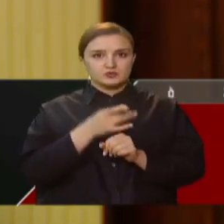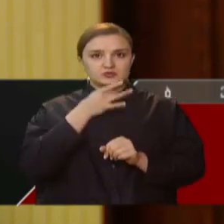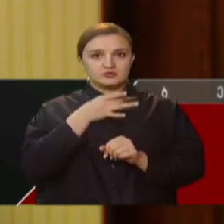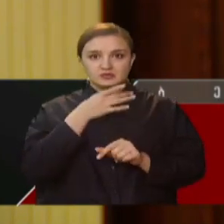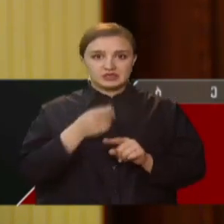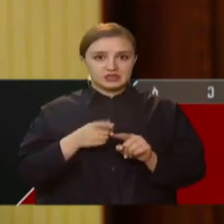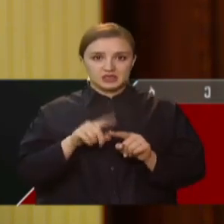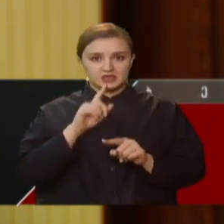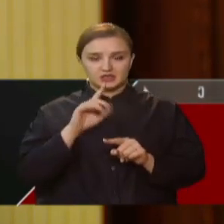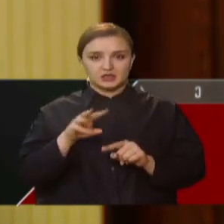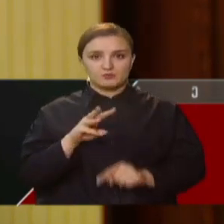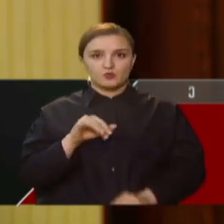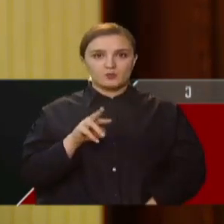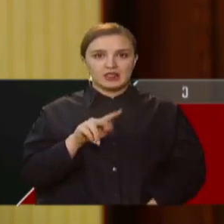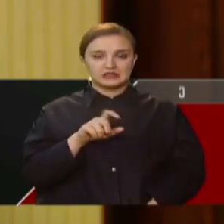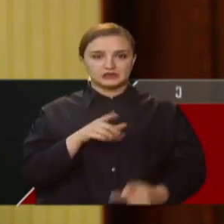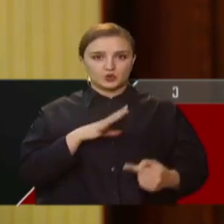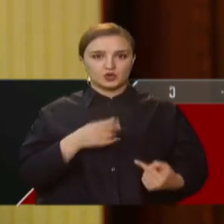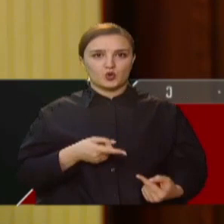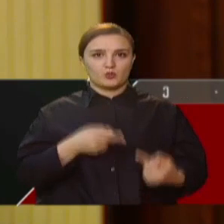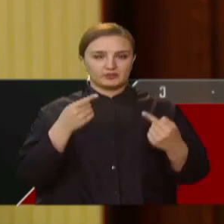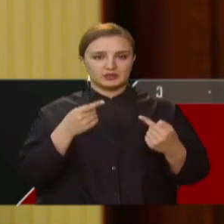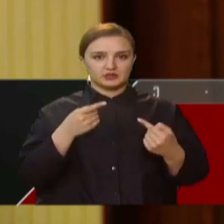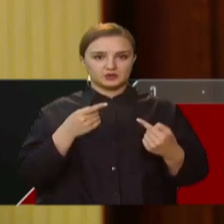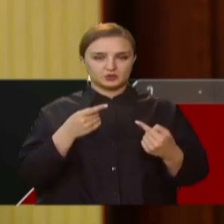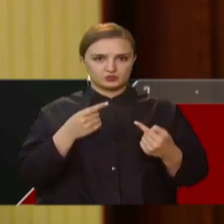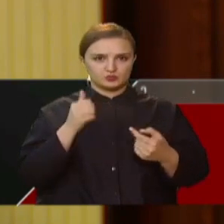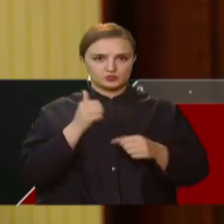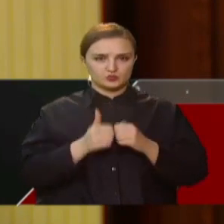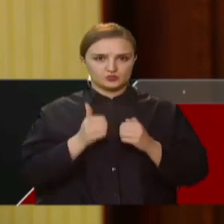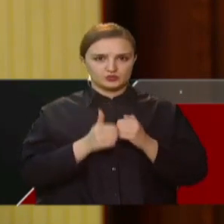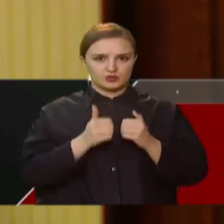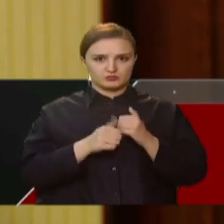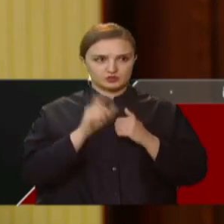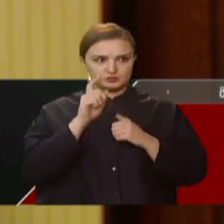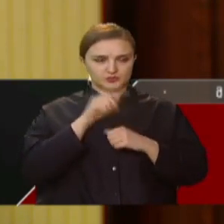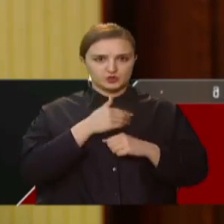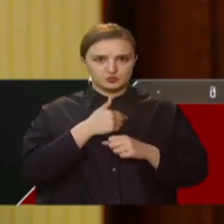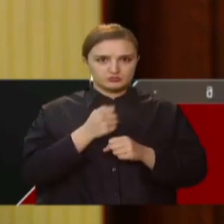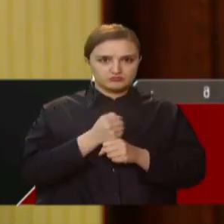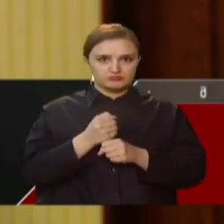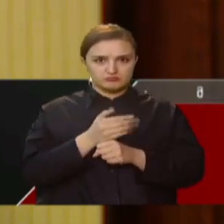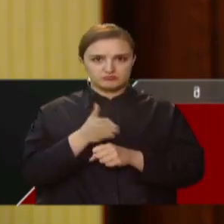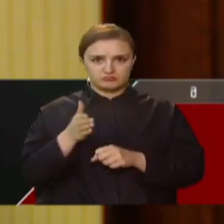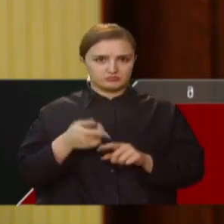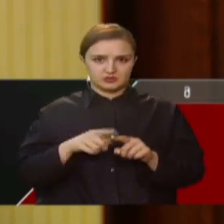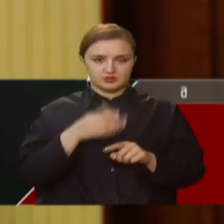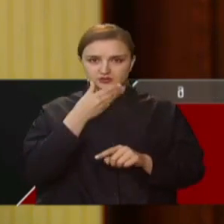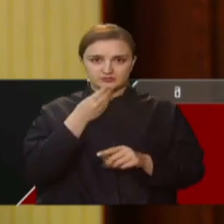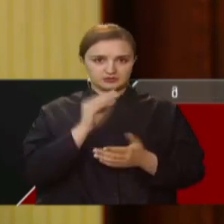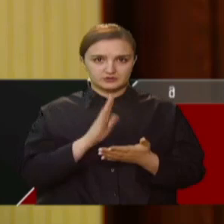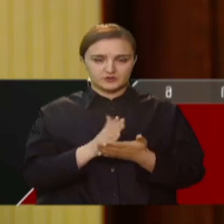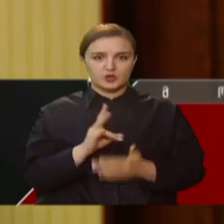gadasuli. Mumlatsestan konflikti konda. Sul kuntebze iqureba es biči da ase ar aris es lamazi.